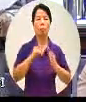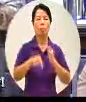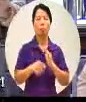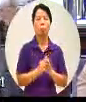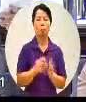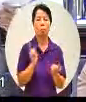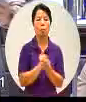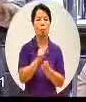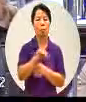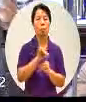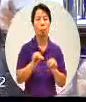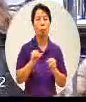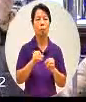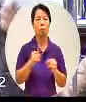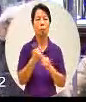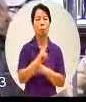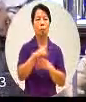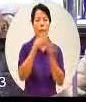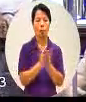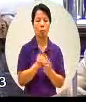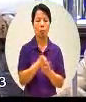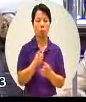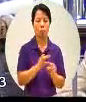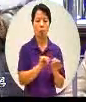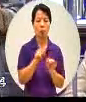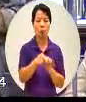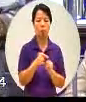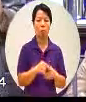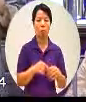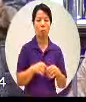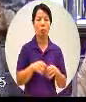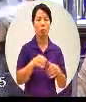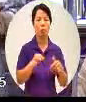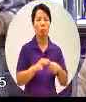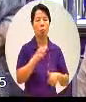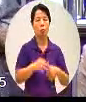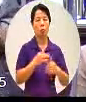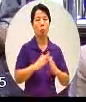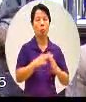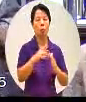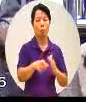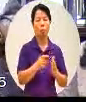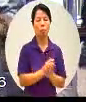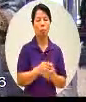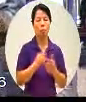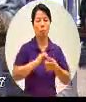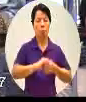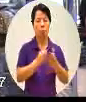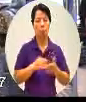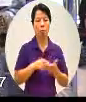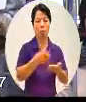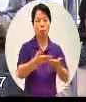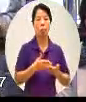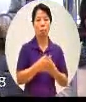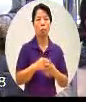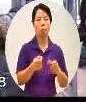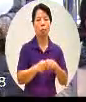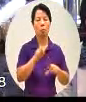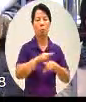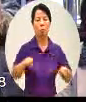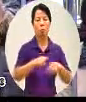价啊，同这都是有一定地方行情，我们会认为如果一定要征收，那公平合